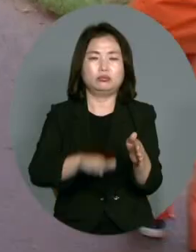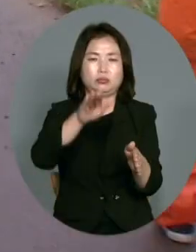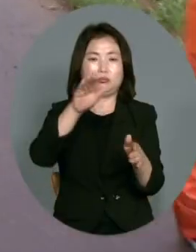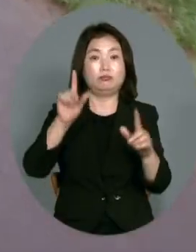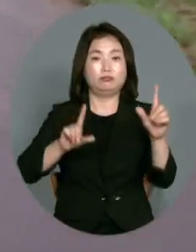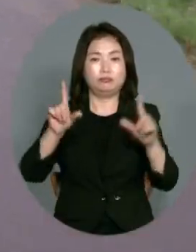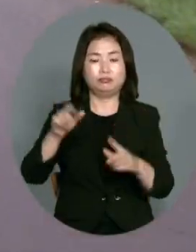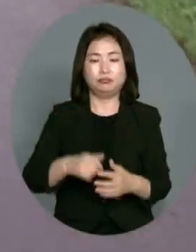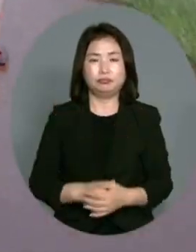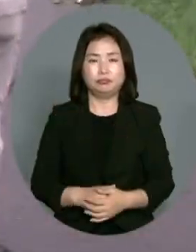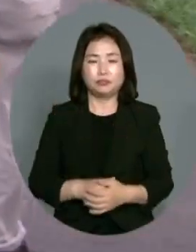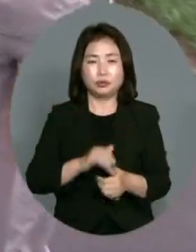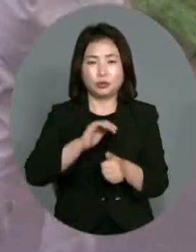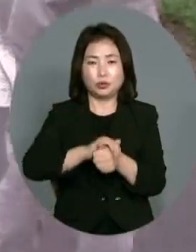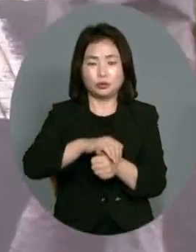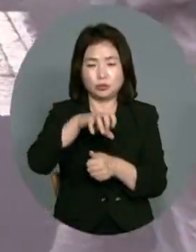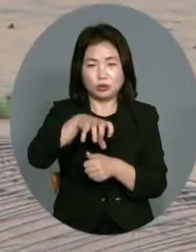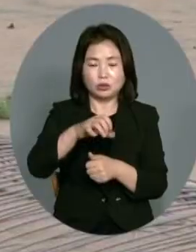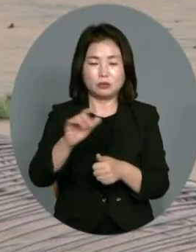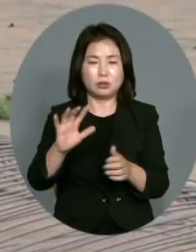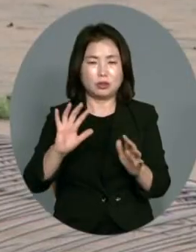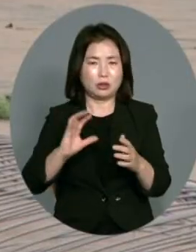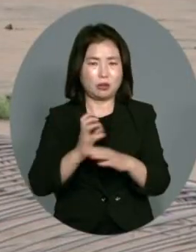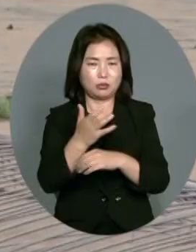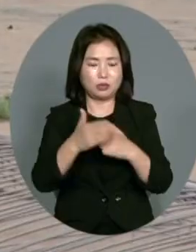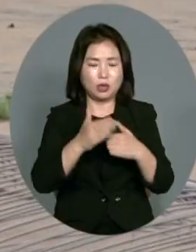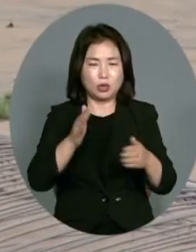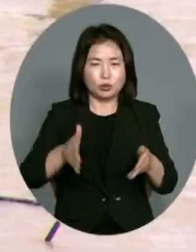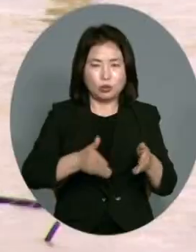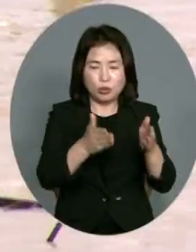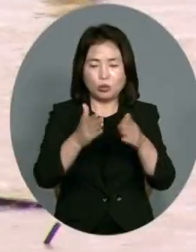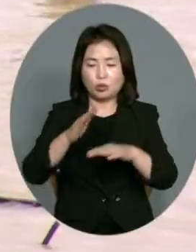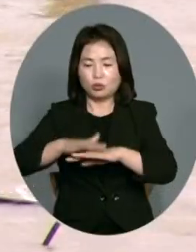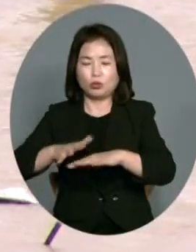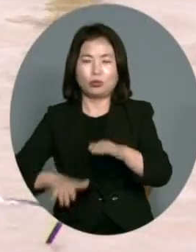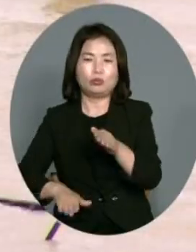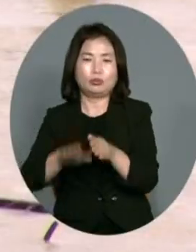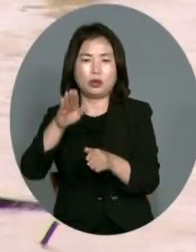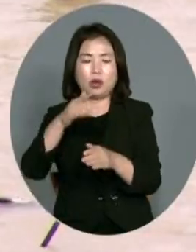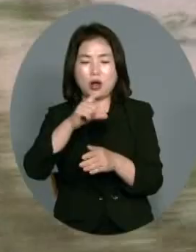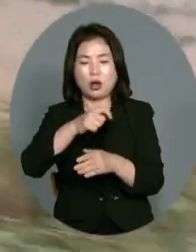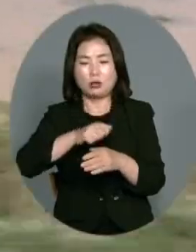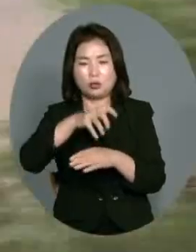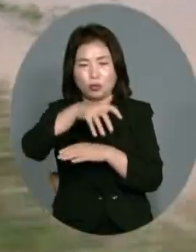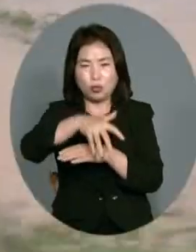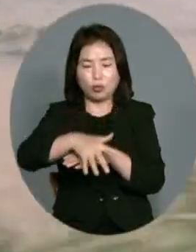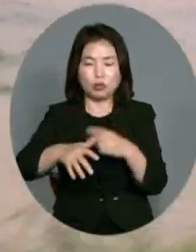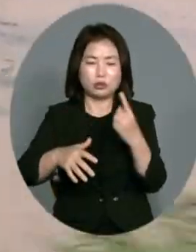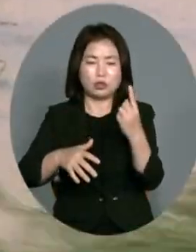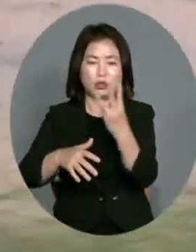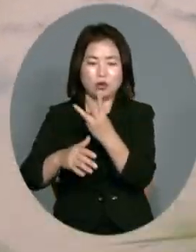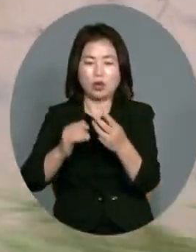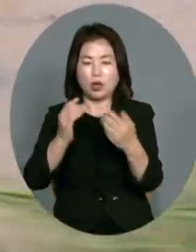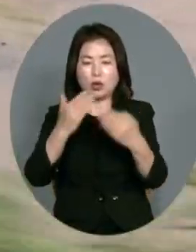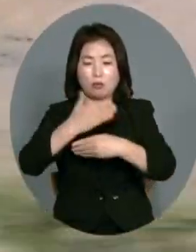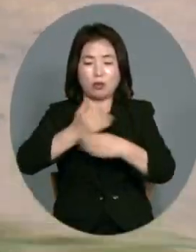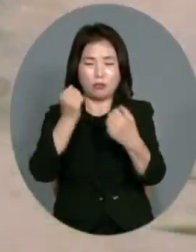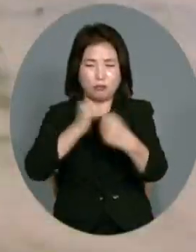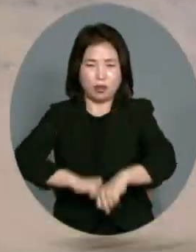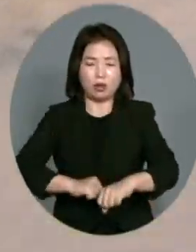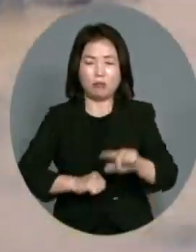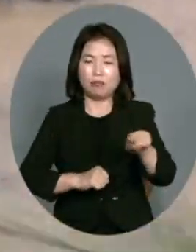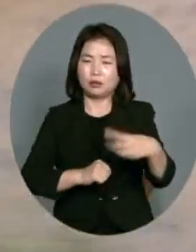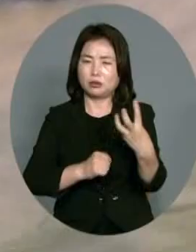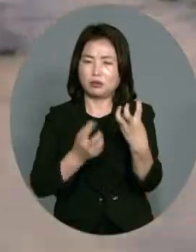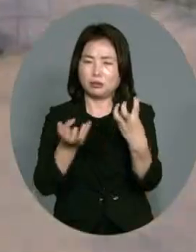침수됐습니다. 경주에선 이번 태풍으로 도로와 농경지가 침수되고 하천과 저수지 세 곳의 제방이 무너져